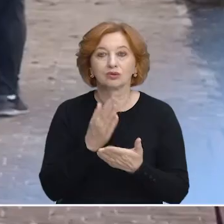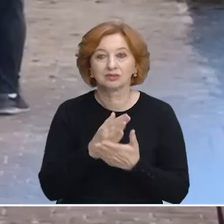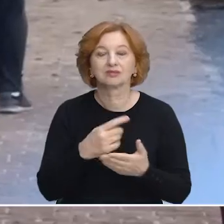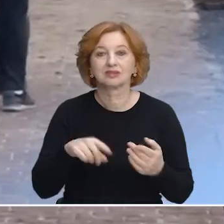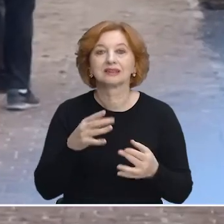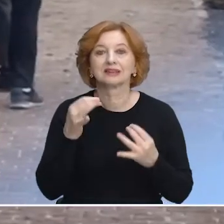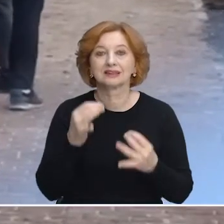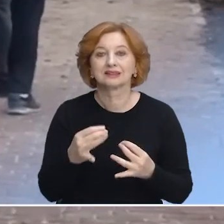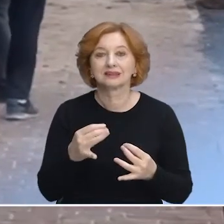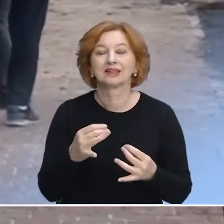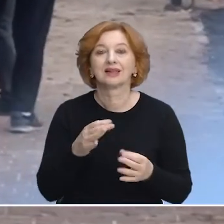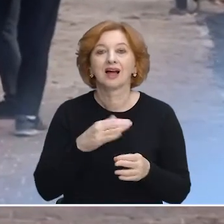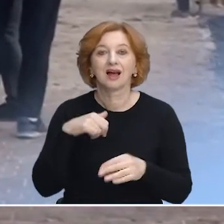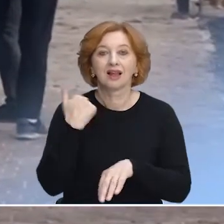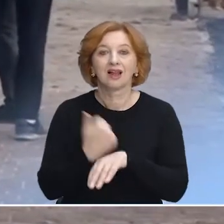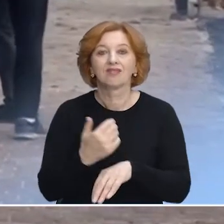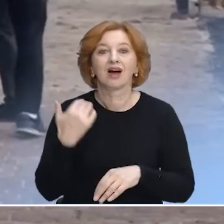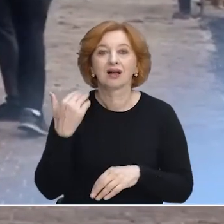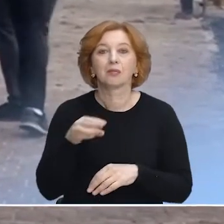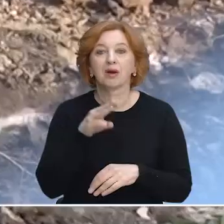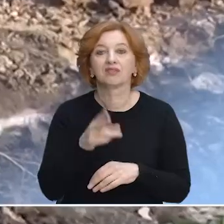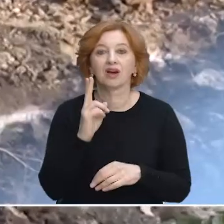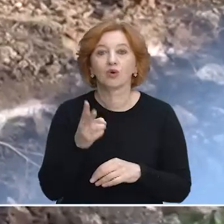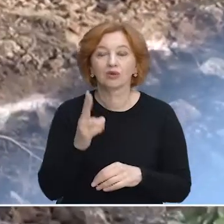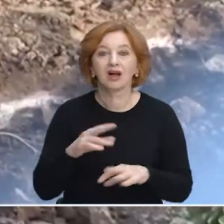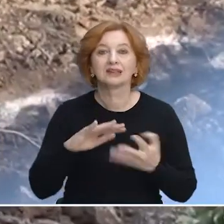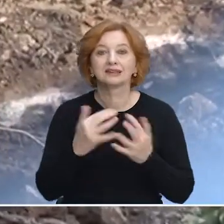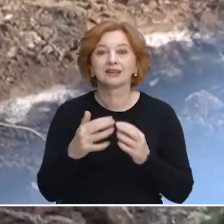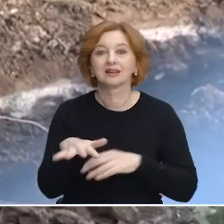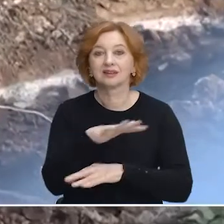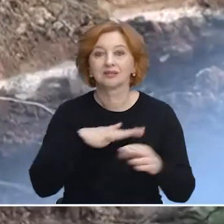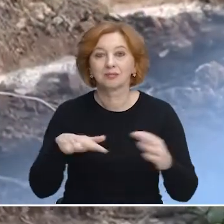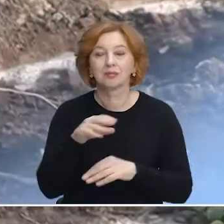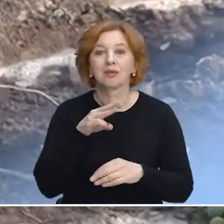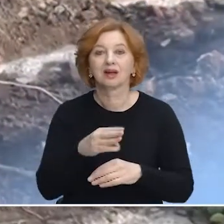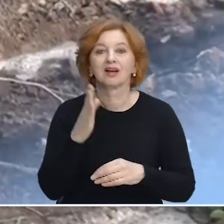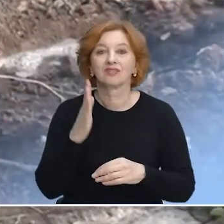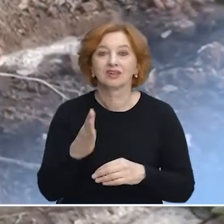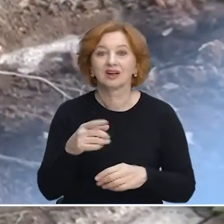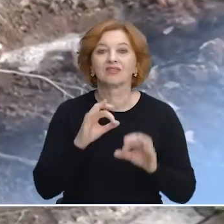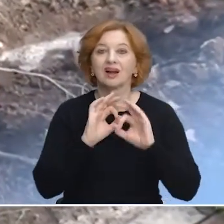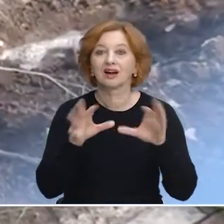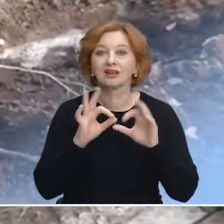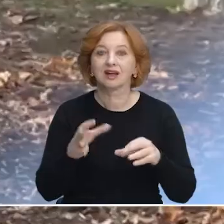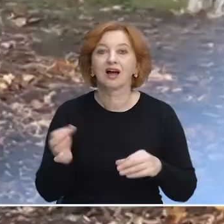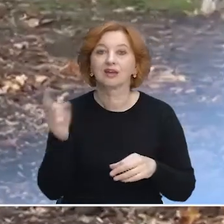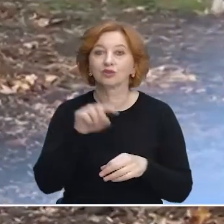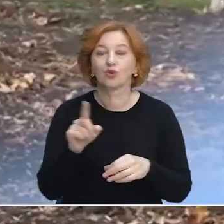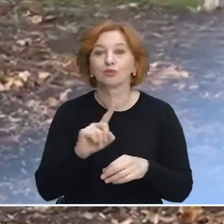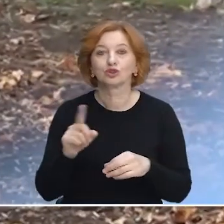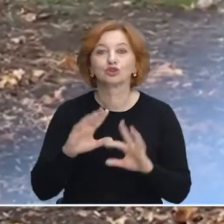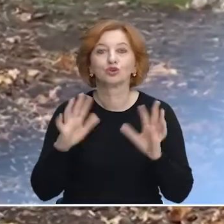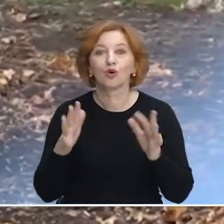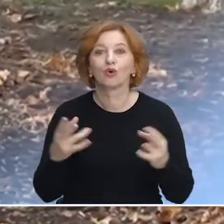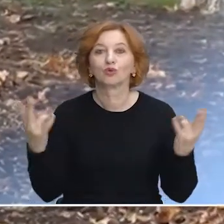роз. Глава администрации Матвеева-Курганского сельского поселения Галина Викторовна Щиткова рассказала нам о том, какой мы совсем